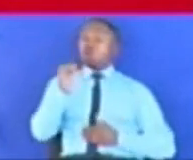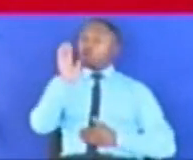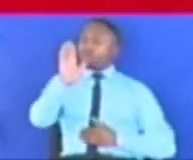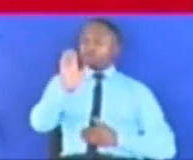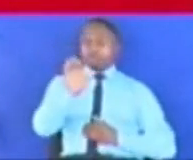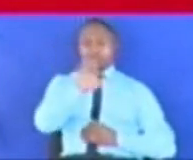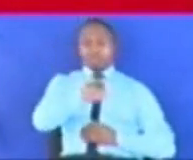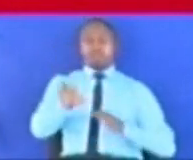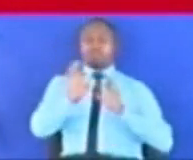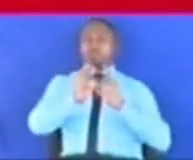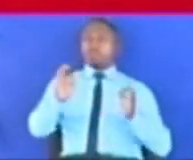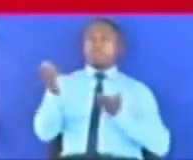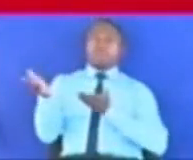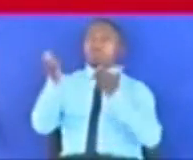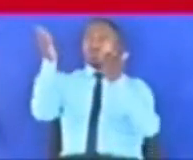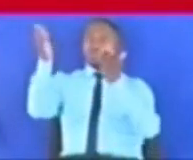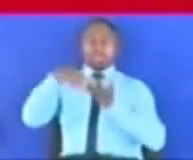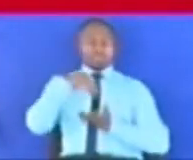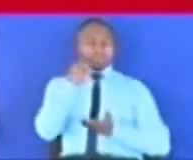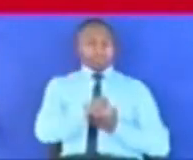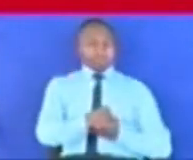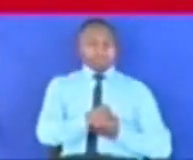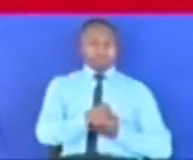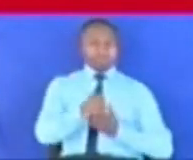yake pema peponi. Amina.